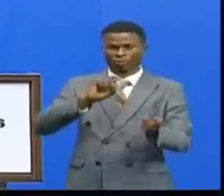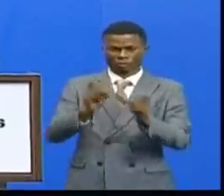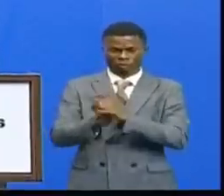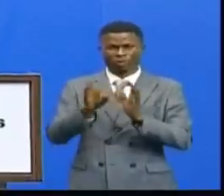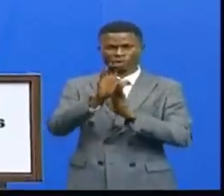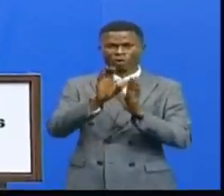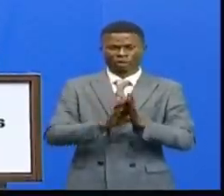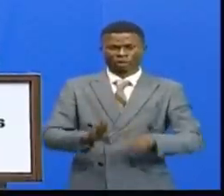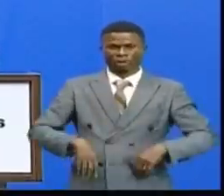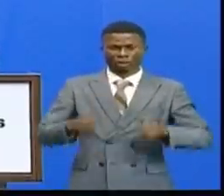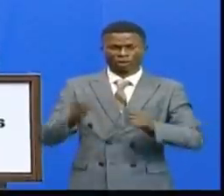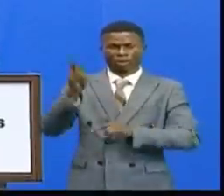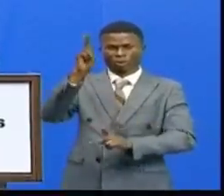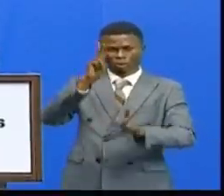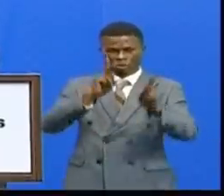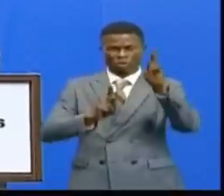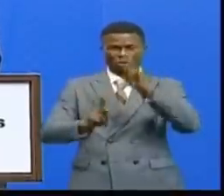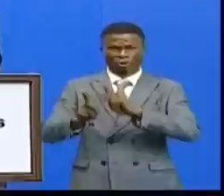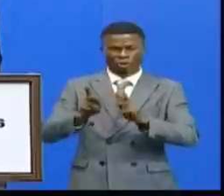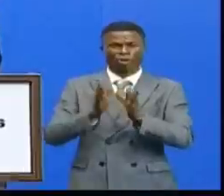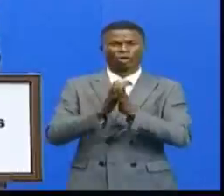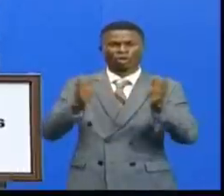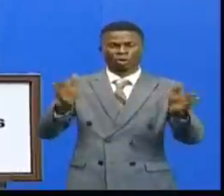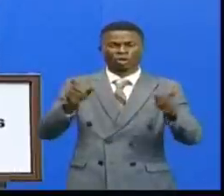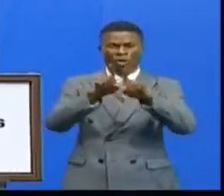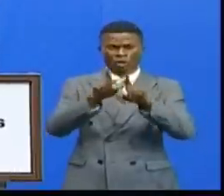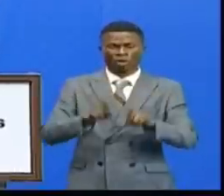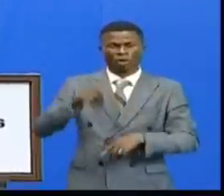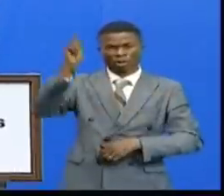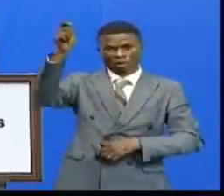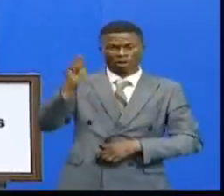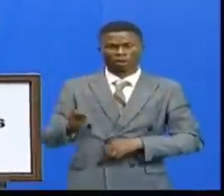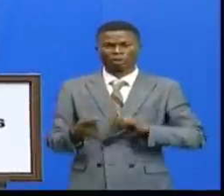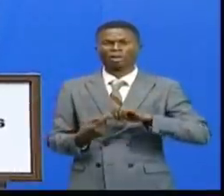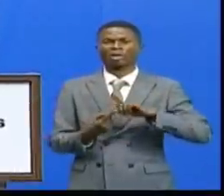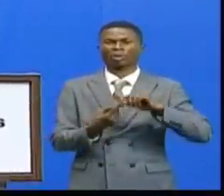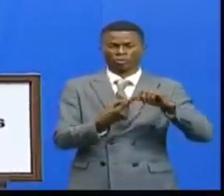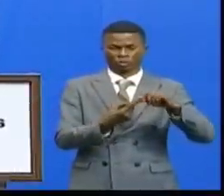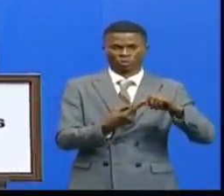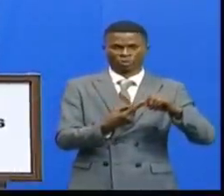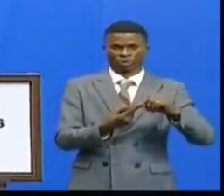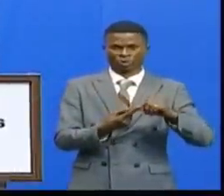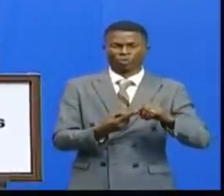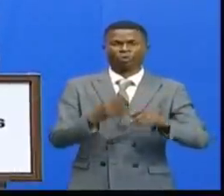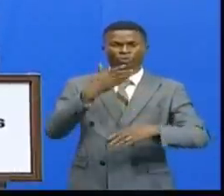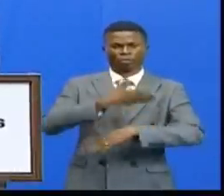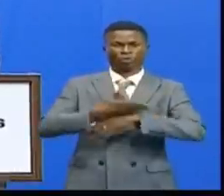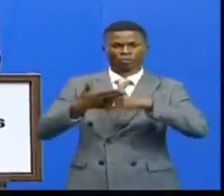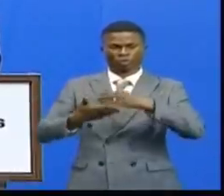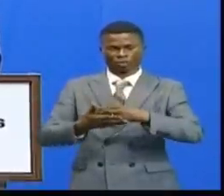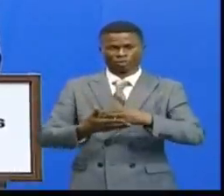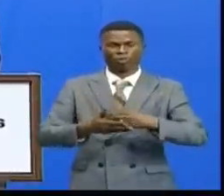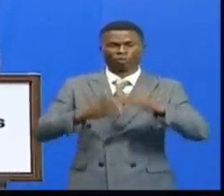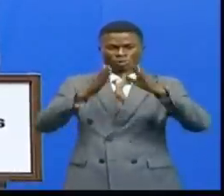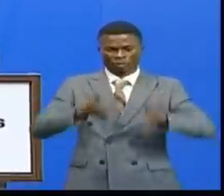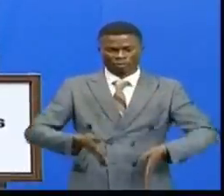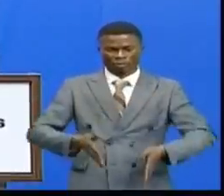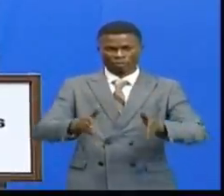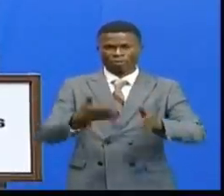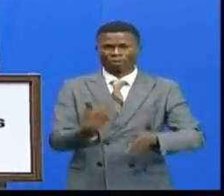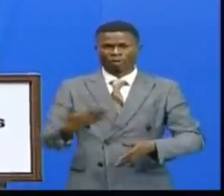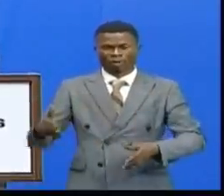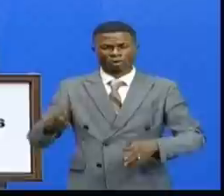de conditions des vies de population en général et des militaires en particulier, à la construction des infrastructures et